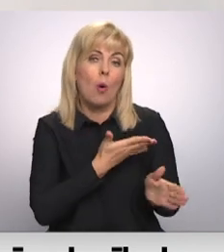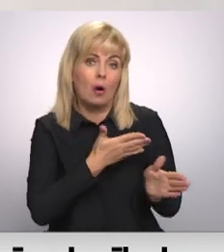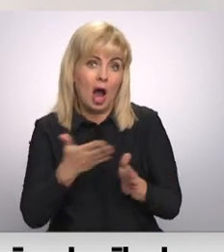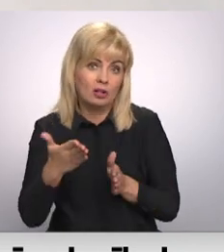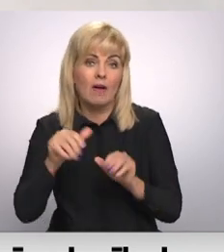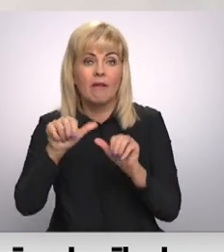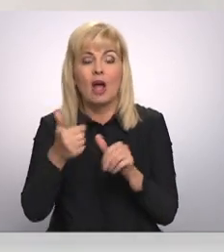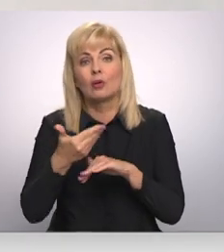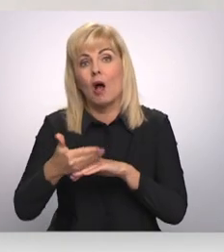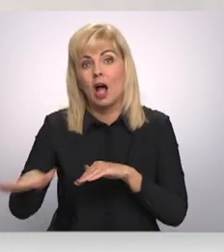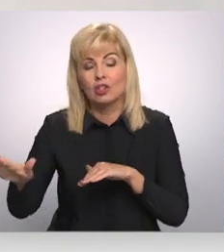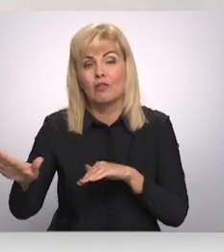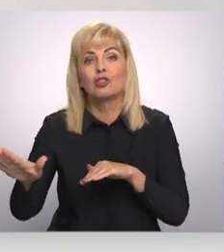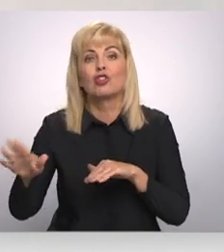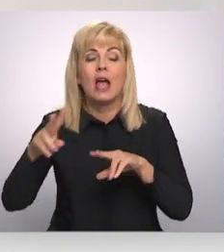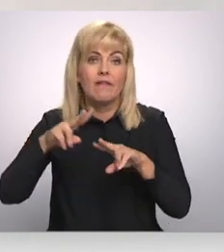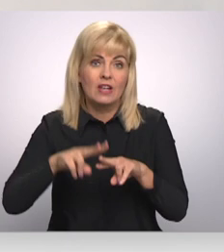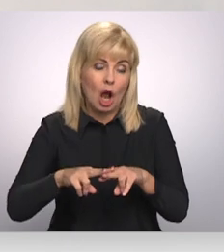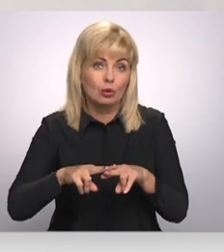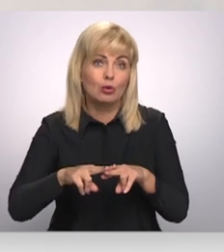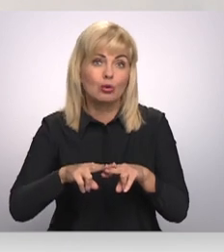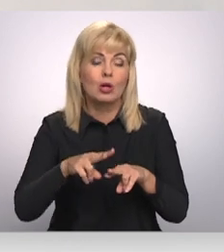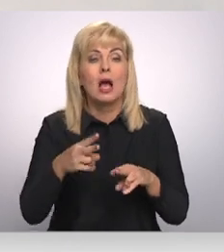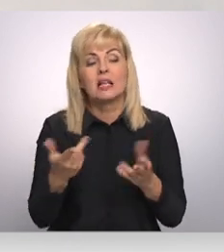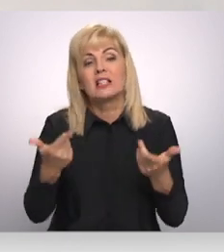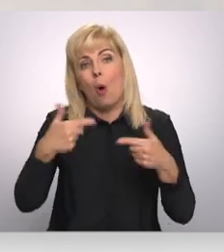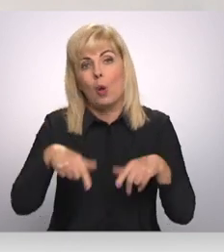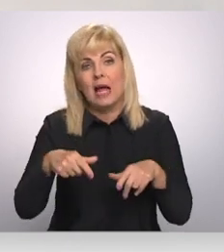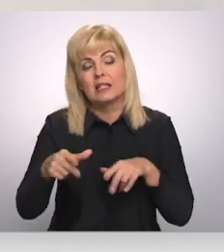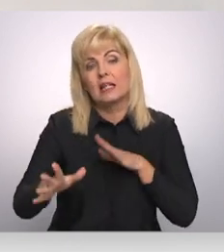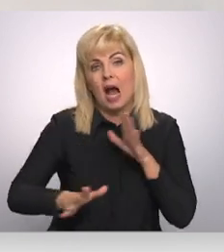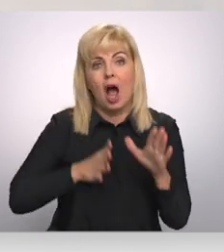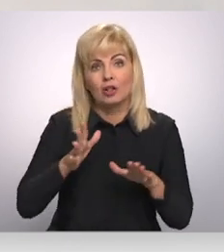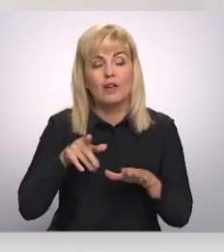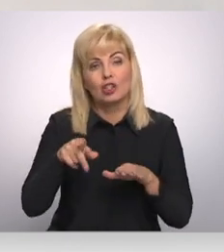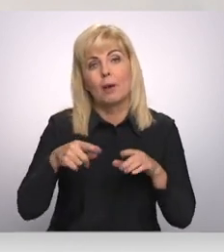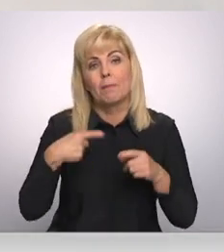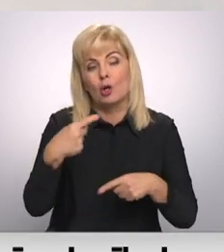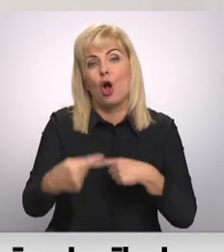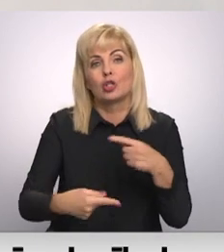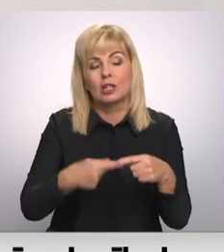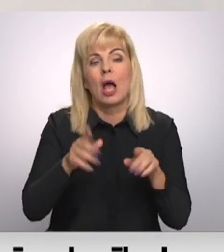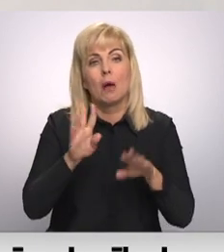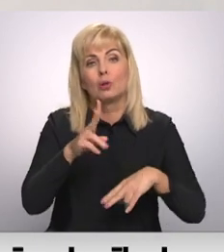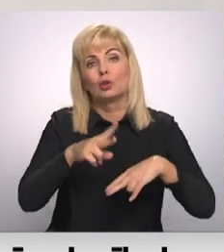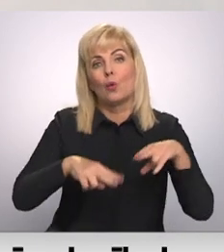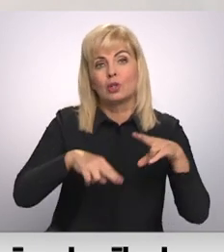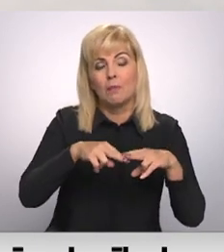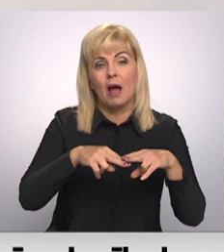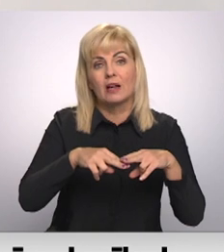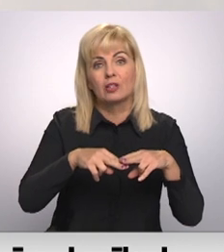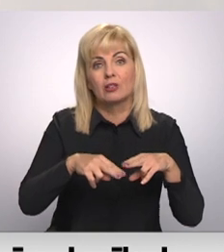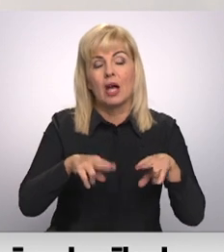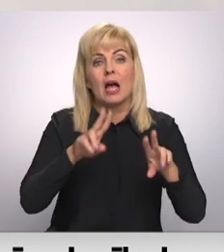veidot atsevišķus hakatons, lai mēģinātu jau savlaicīgi gatavoties šim procesam, ka tiek uzbūvēts konkrēts cietums